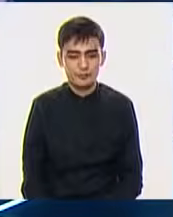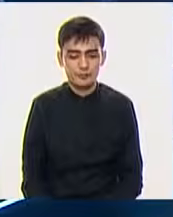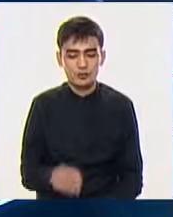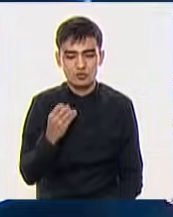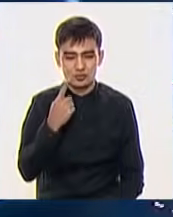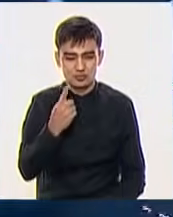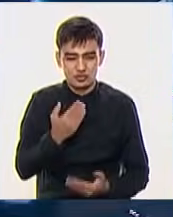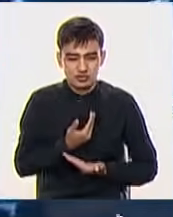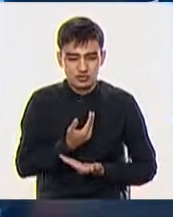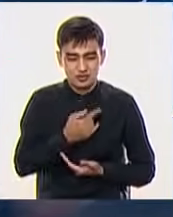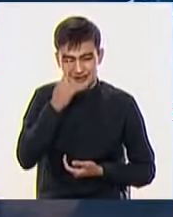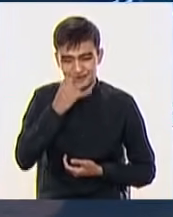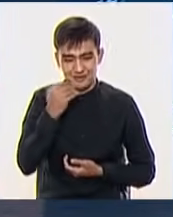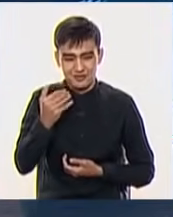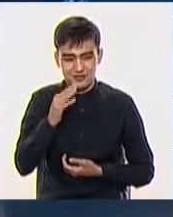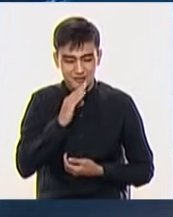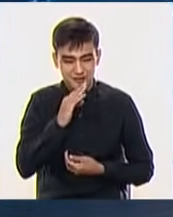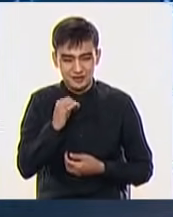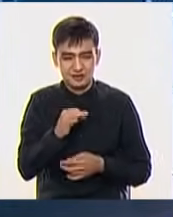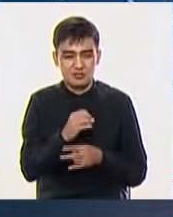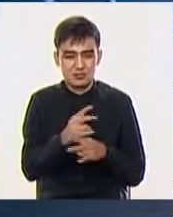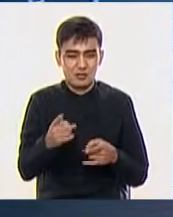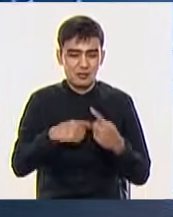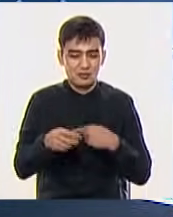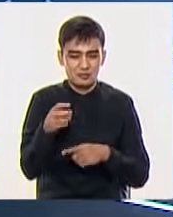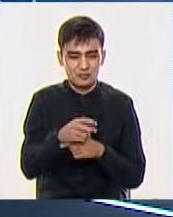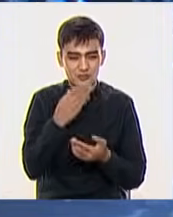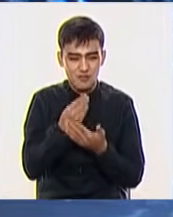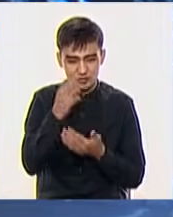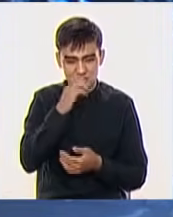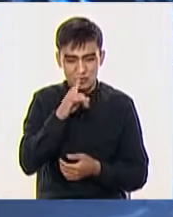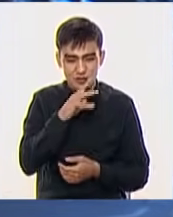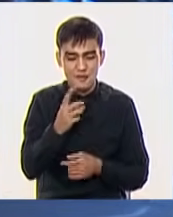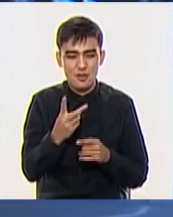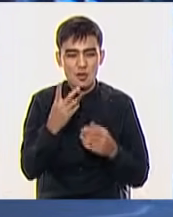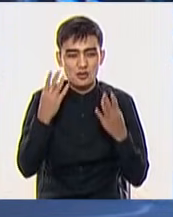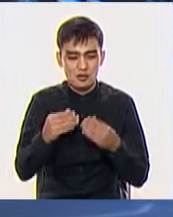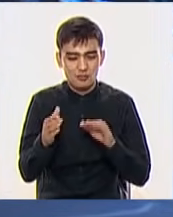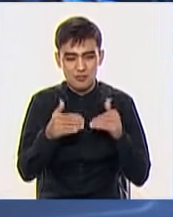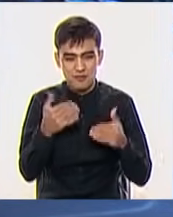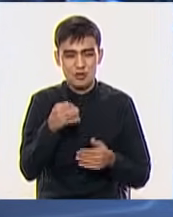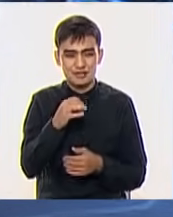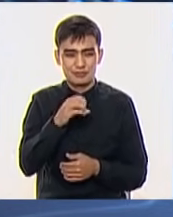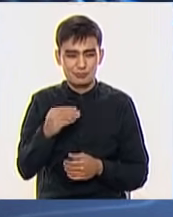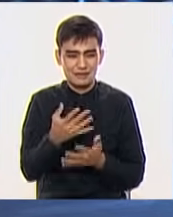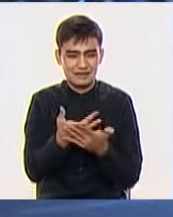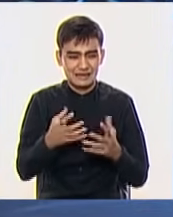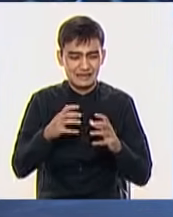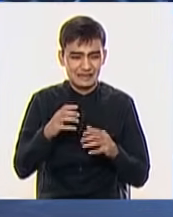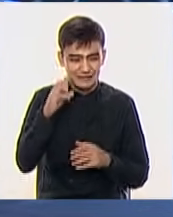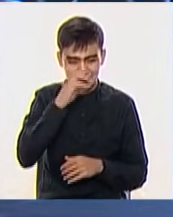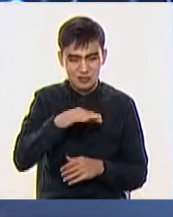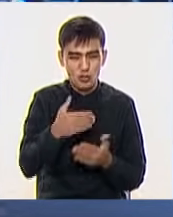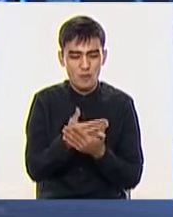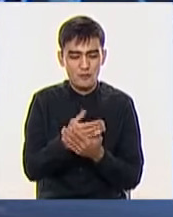Еще одна жительница Казахстана теперь никогда не вернется в свою страну. Второй день подряд СМИ нескольких стран обсуждают новость о